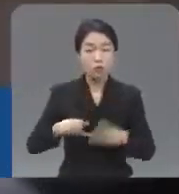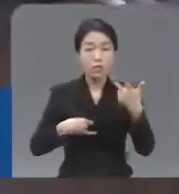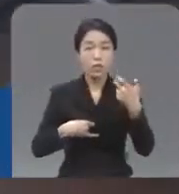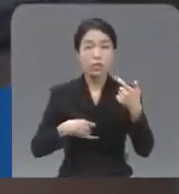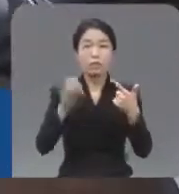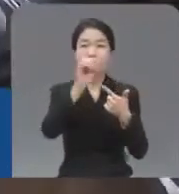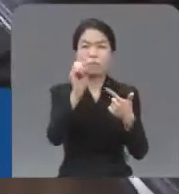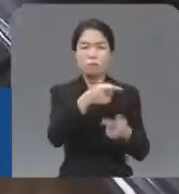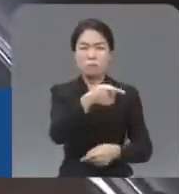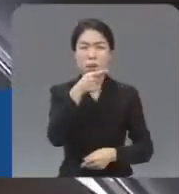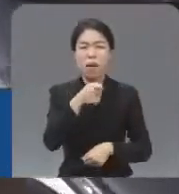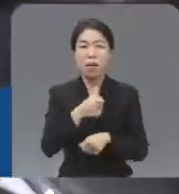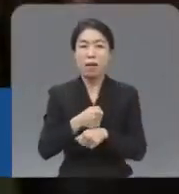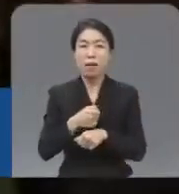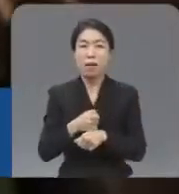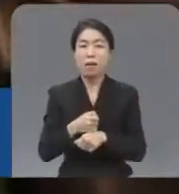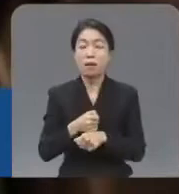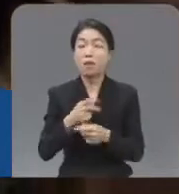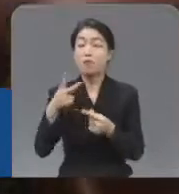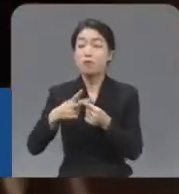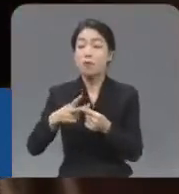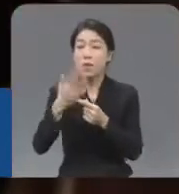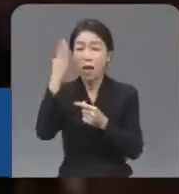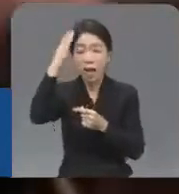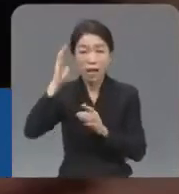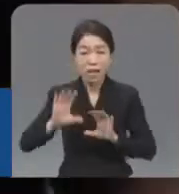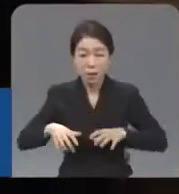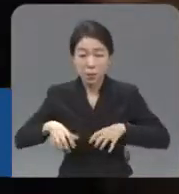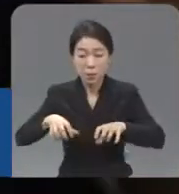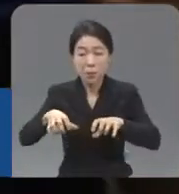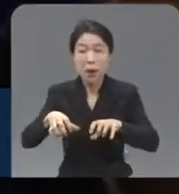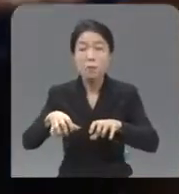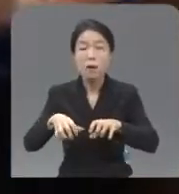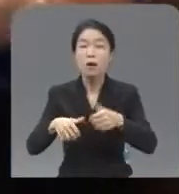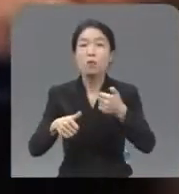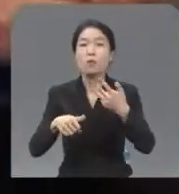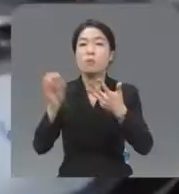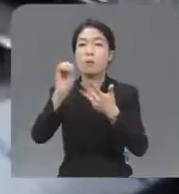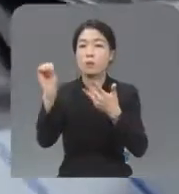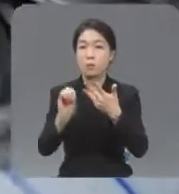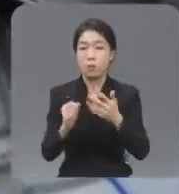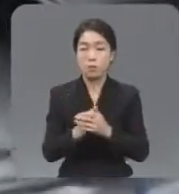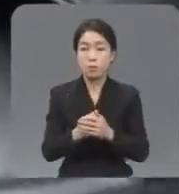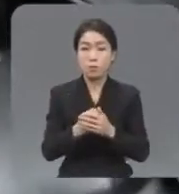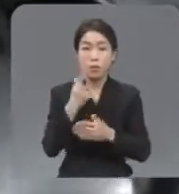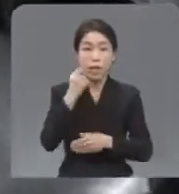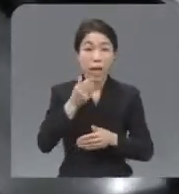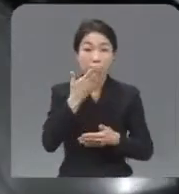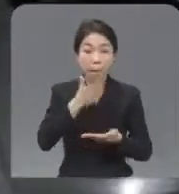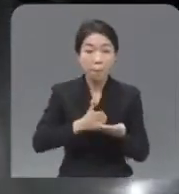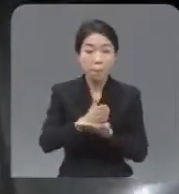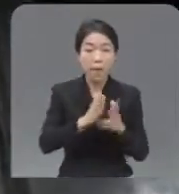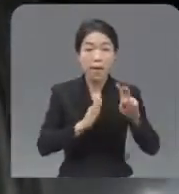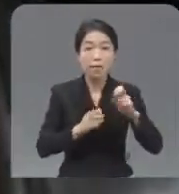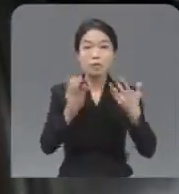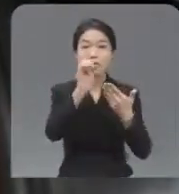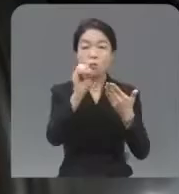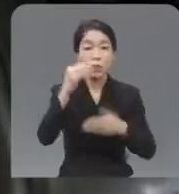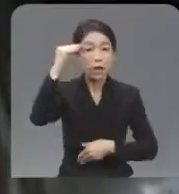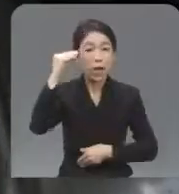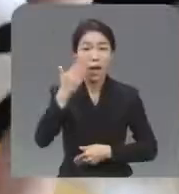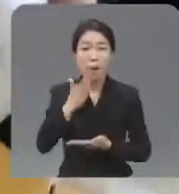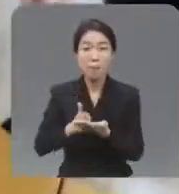76%로 가장 높았고, 이어서 김밥집 등 간이 음식점이 58%, 일식 29%,